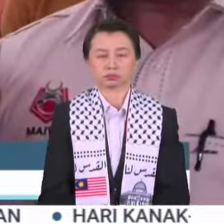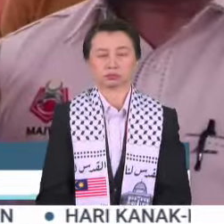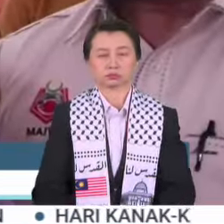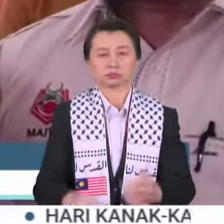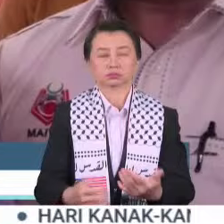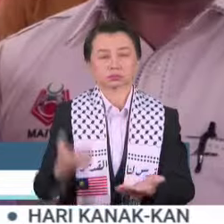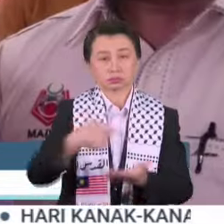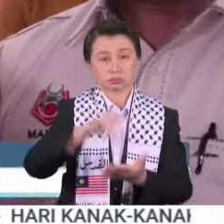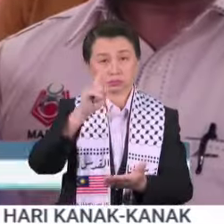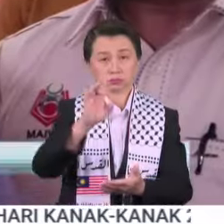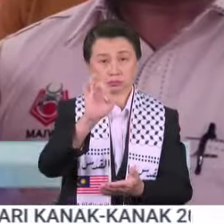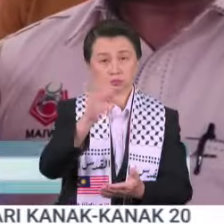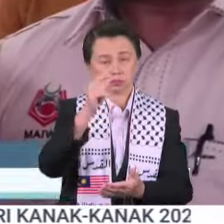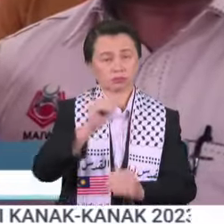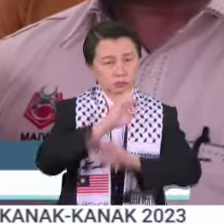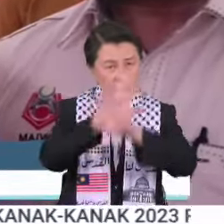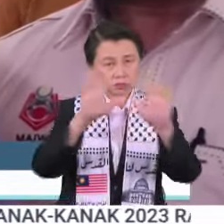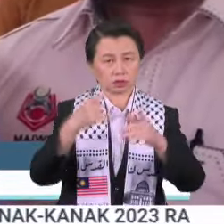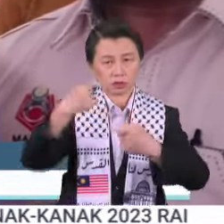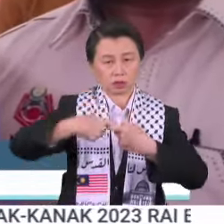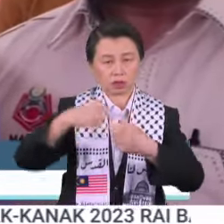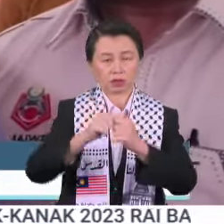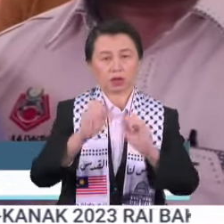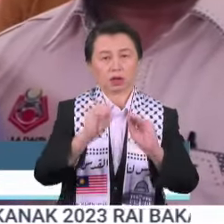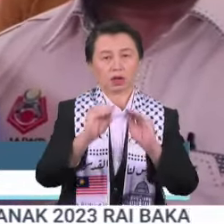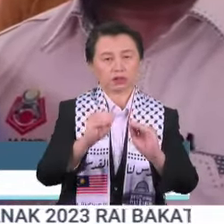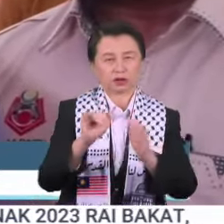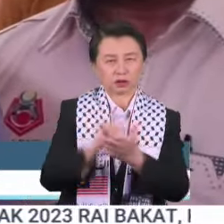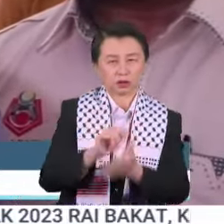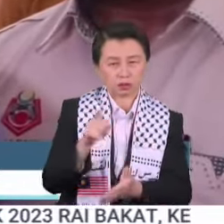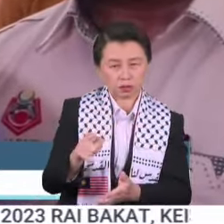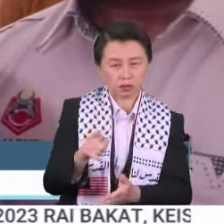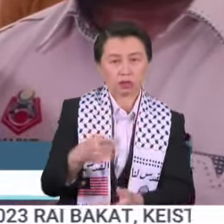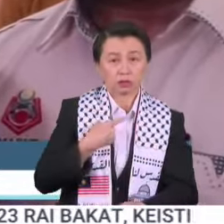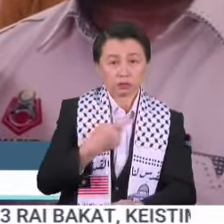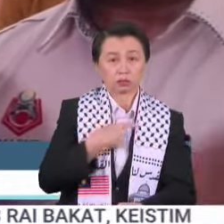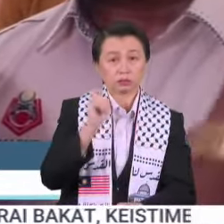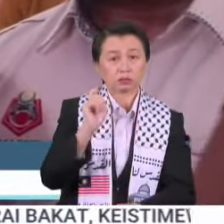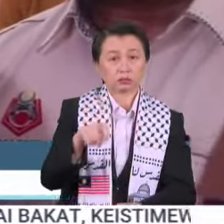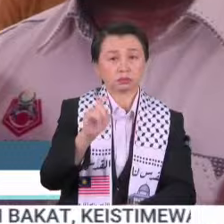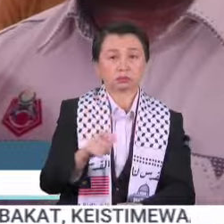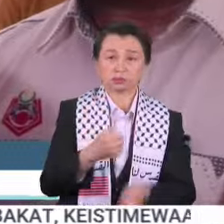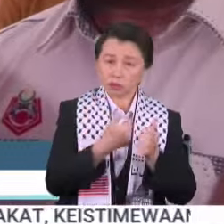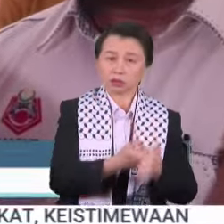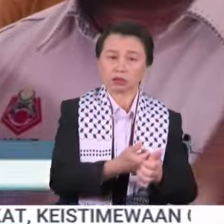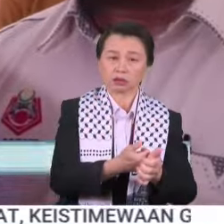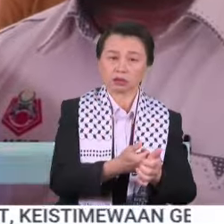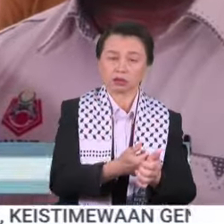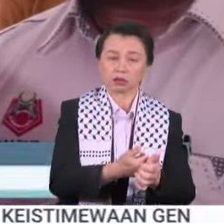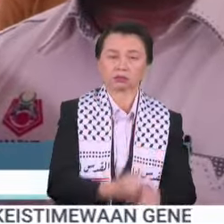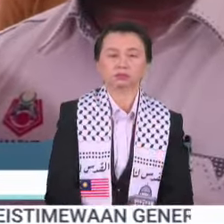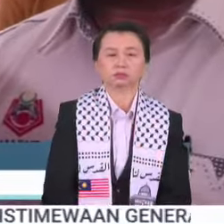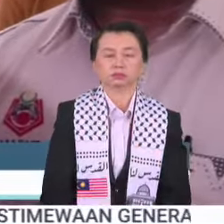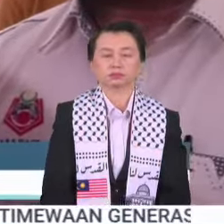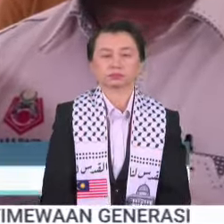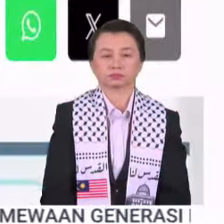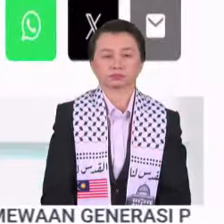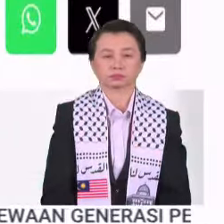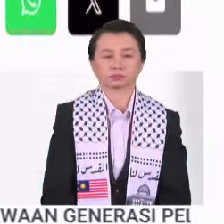Fatwa dia telah keluar secara jelas berkaitan dengan ajaran tersebut, maka kita patuh. Ati'ullah wa ati'ur